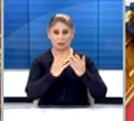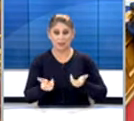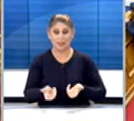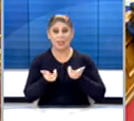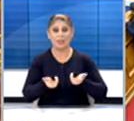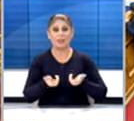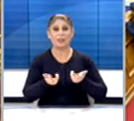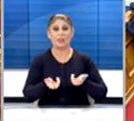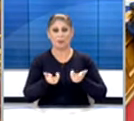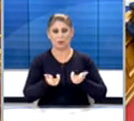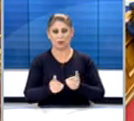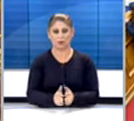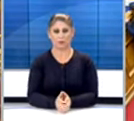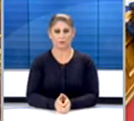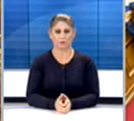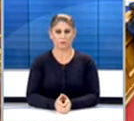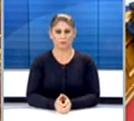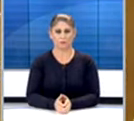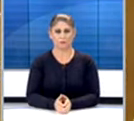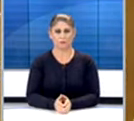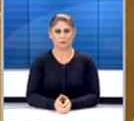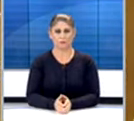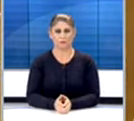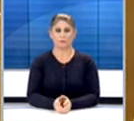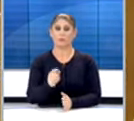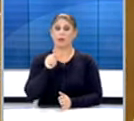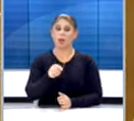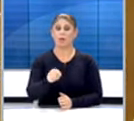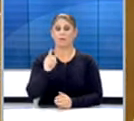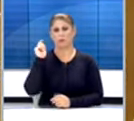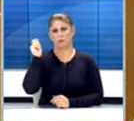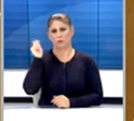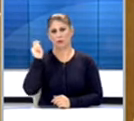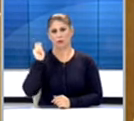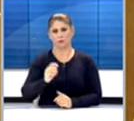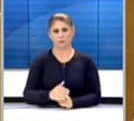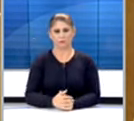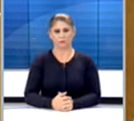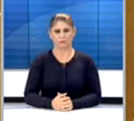θέρμανσης. Αυτή είναι η πολιτική σας.